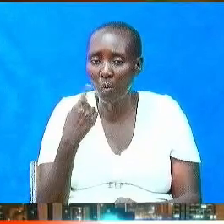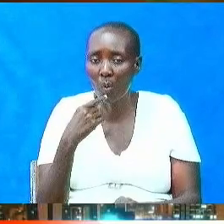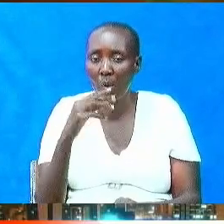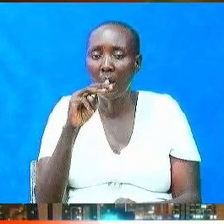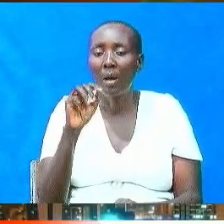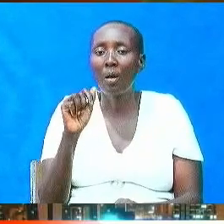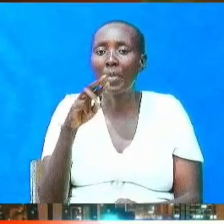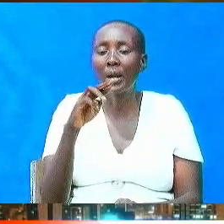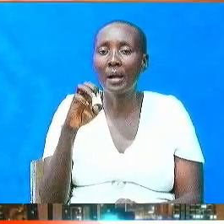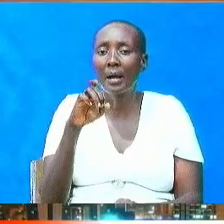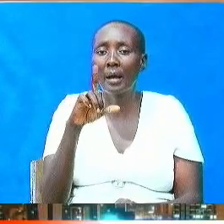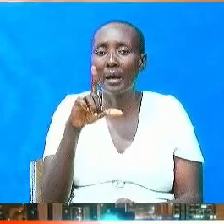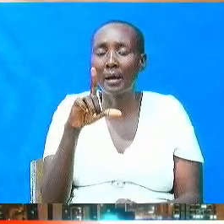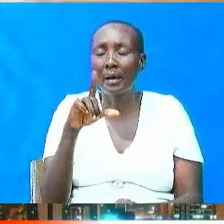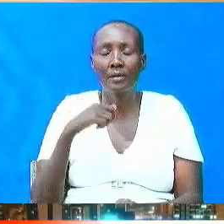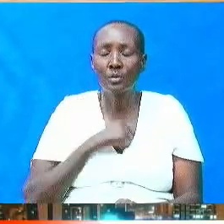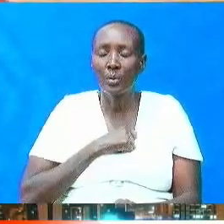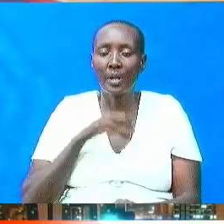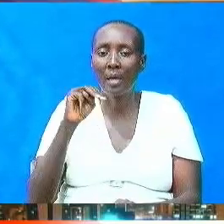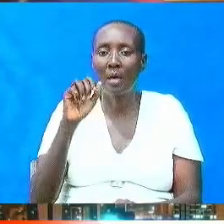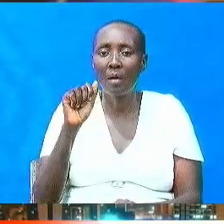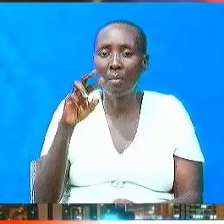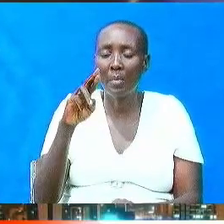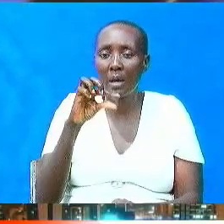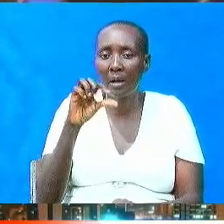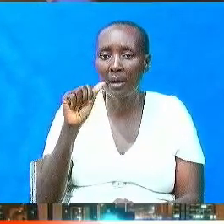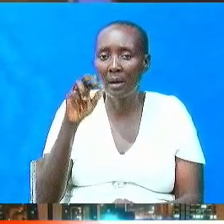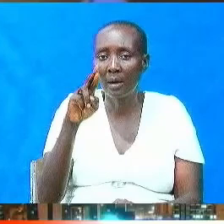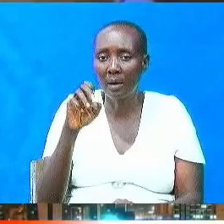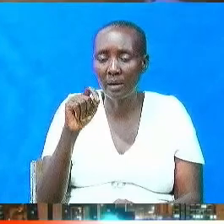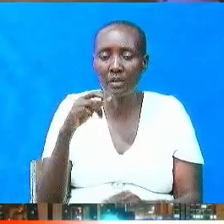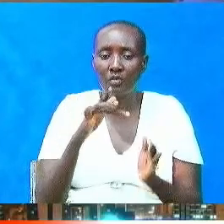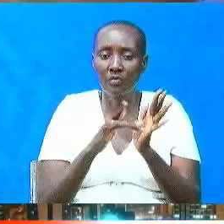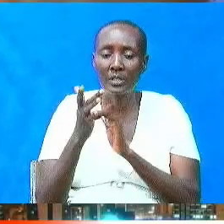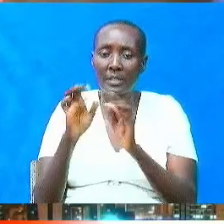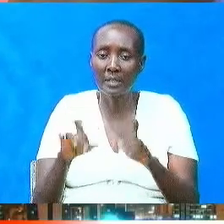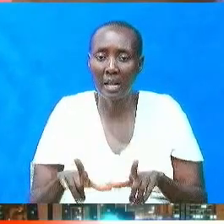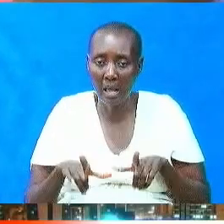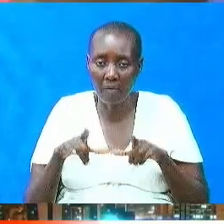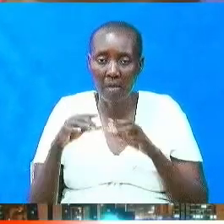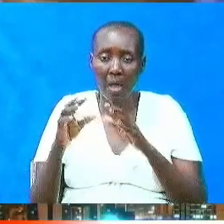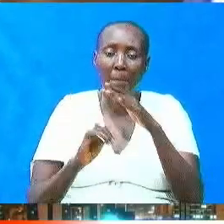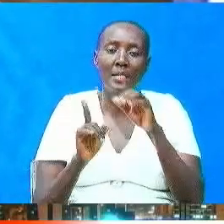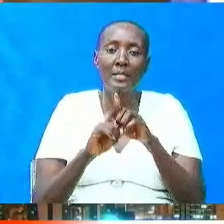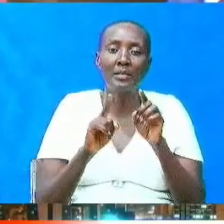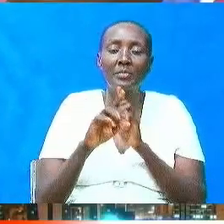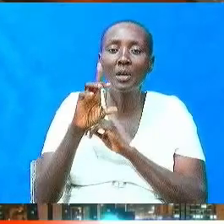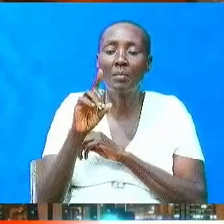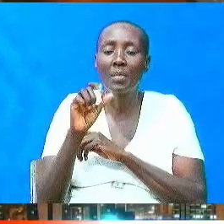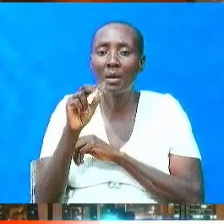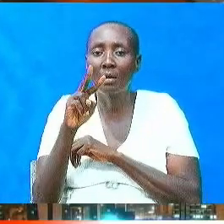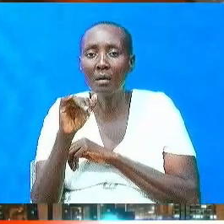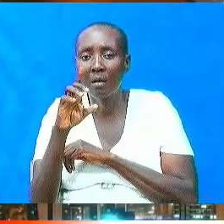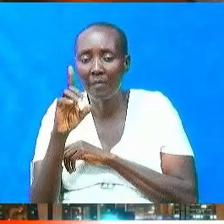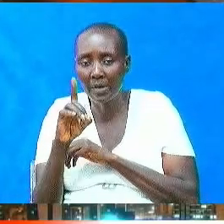Alive Ministry na mhubiri David Owor wa Repentance and Holiness Ministry, na kutoa hisia na kupeana maoni yao kwa kamati hiyo. To